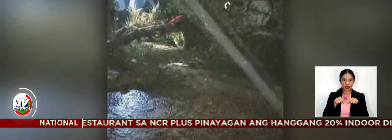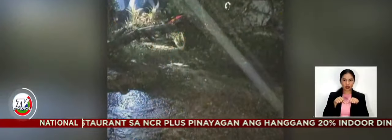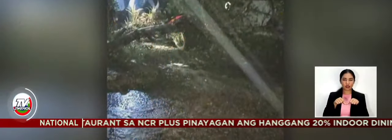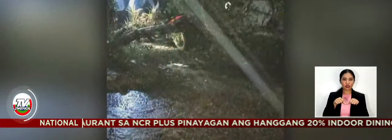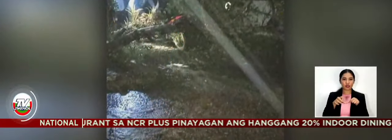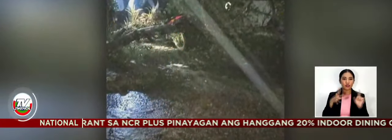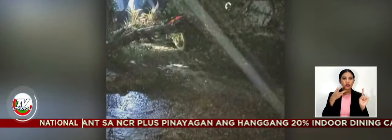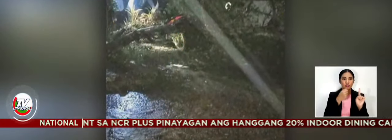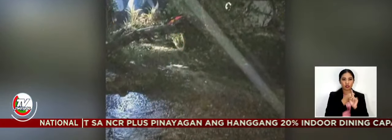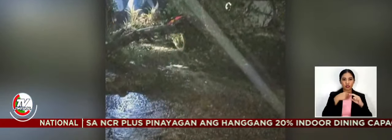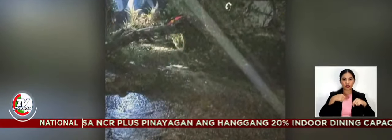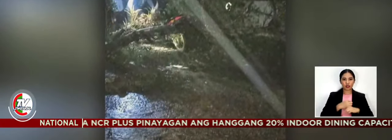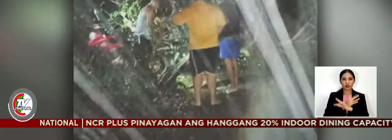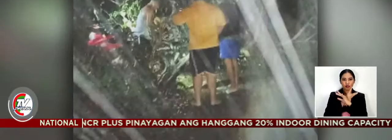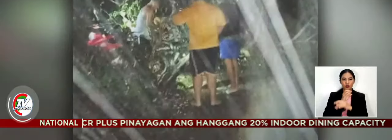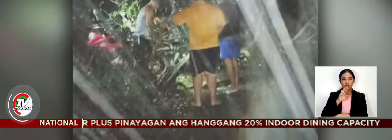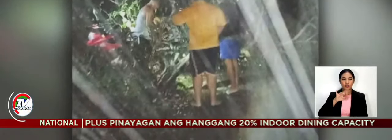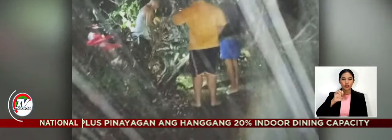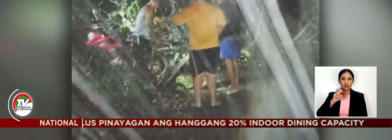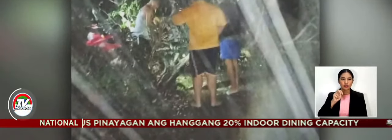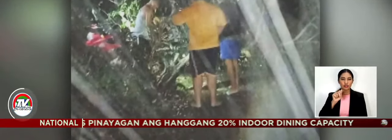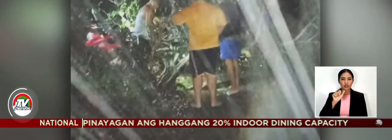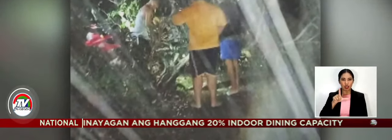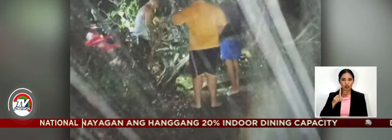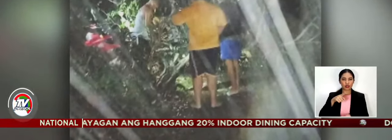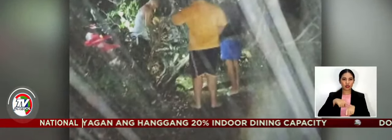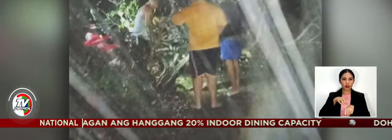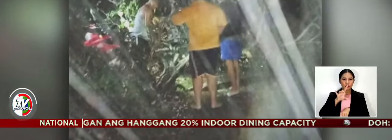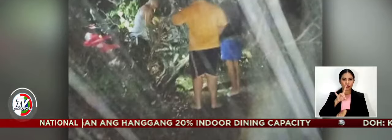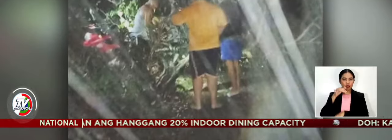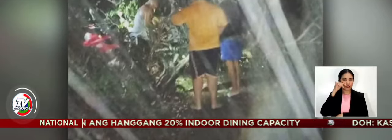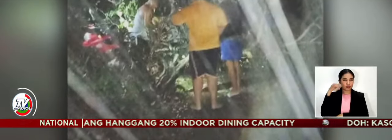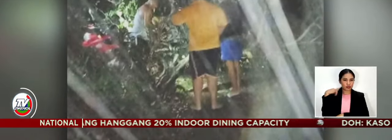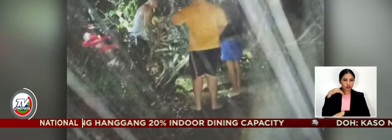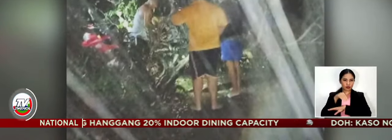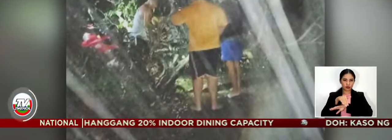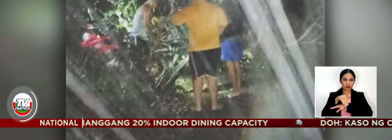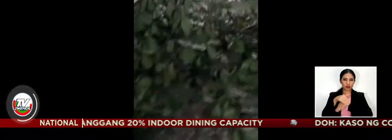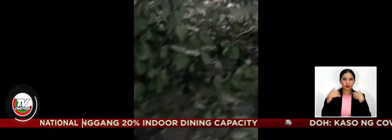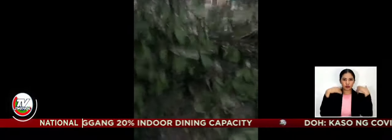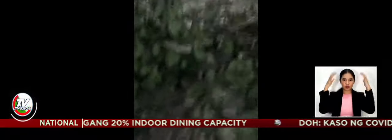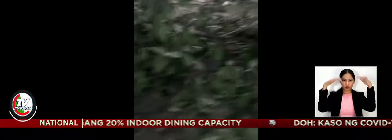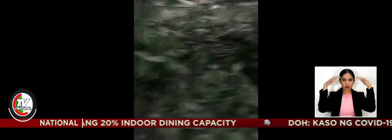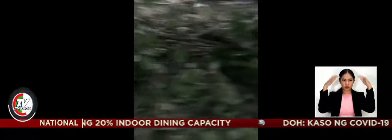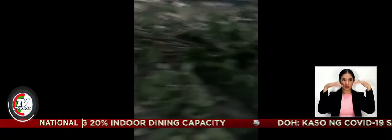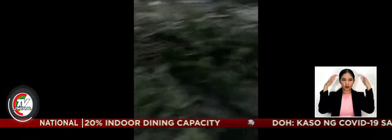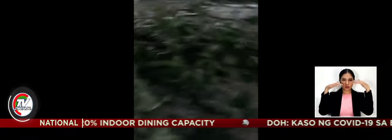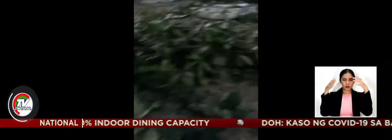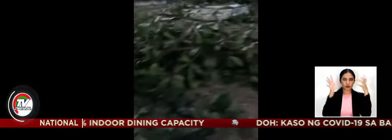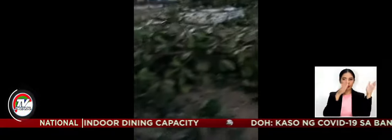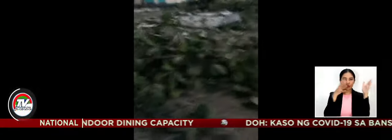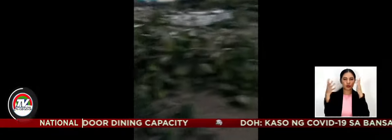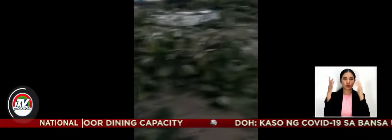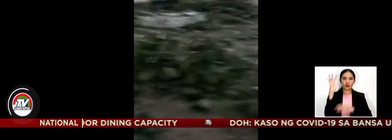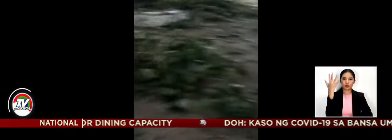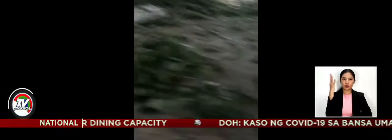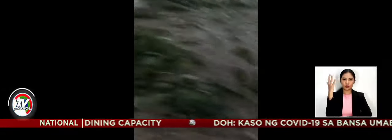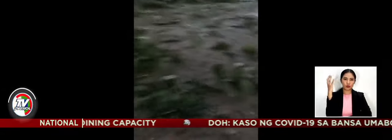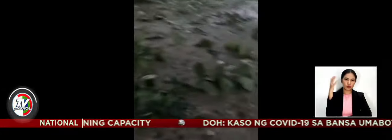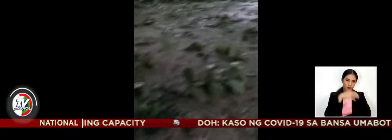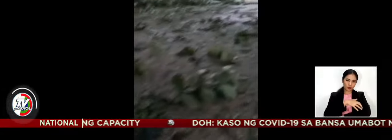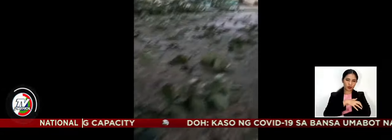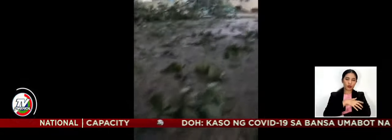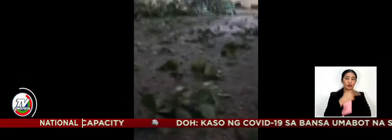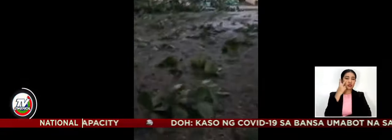Davao Oriental pasado alas otso kagabi bumuhusang malakas na ulan at hangin sa lakas nito natumbang ilang puno sa parangay Lambaho